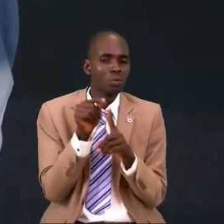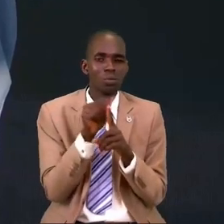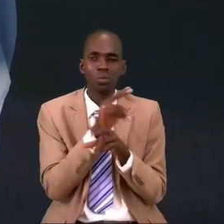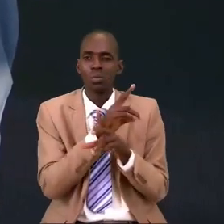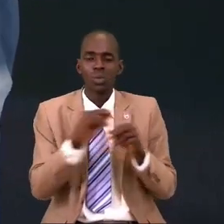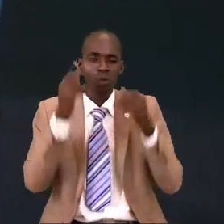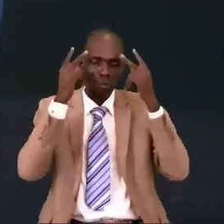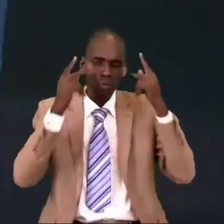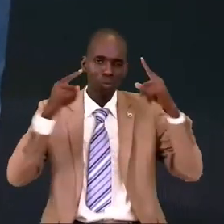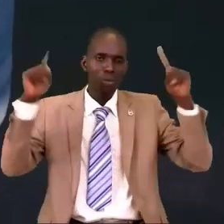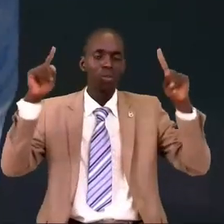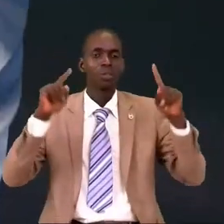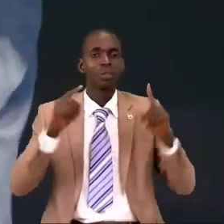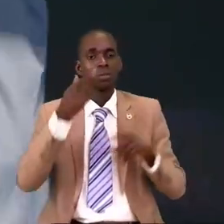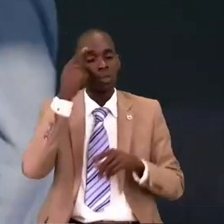le Seigneur dit,